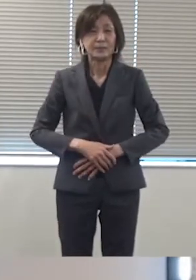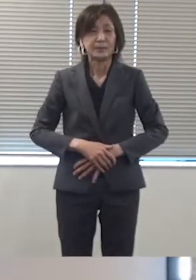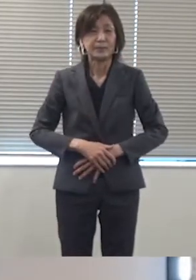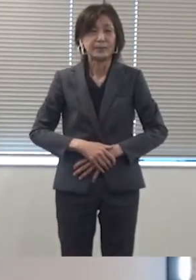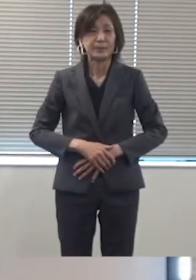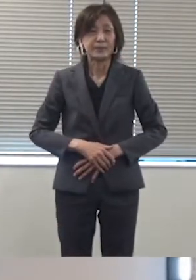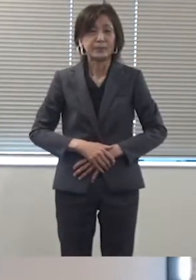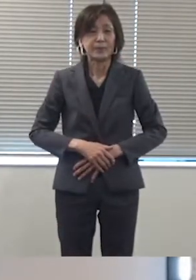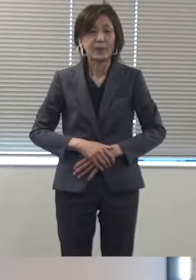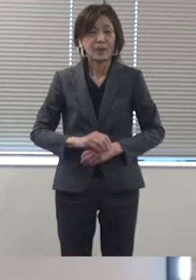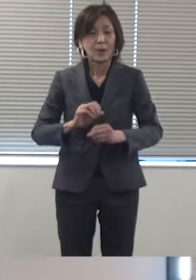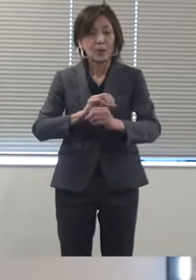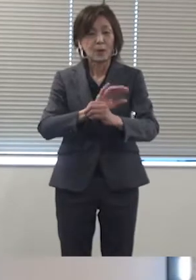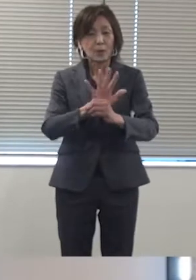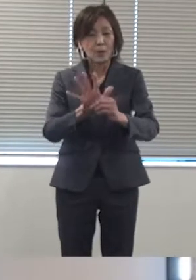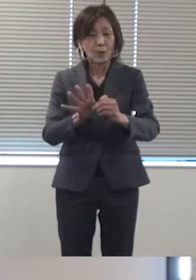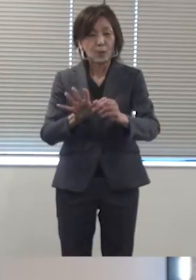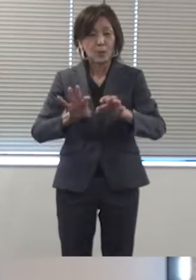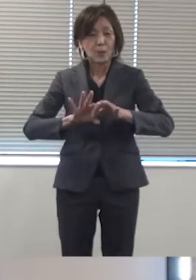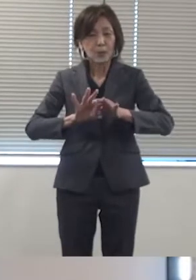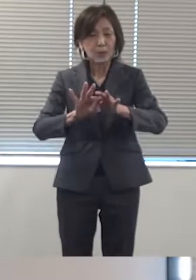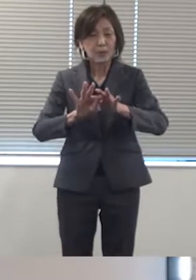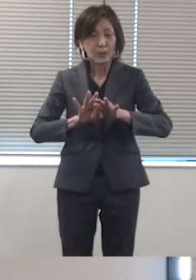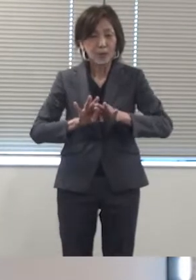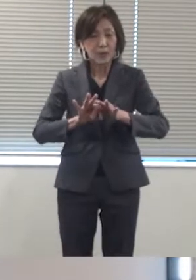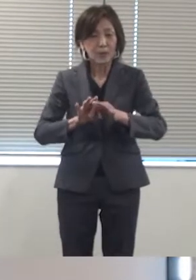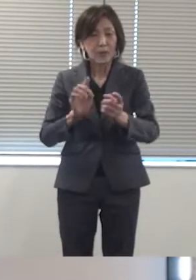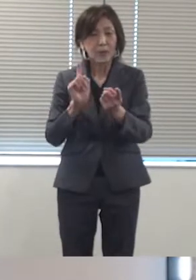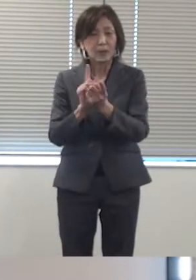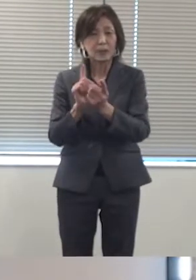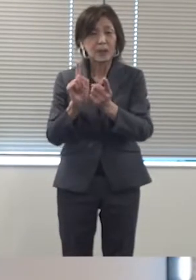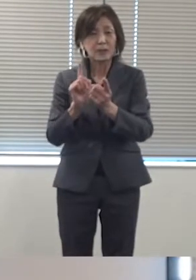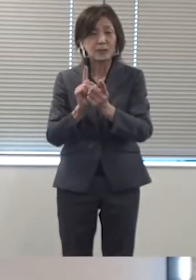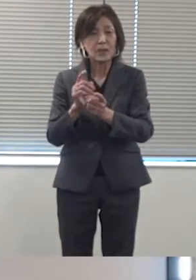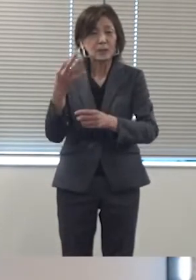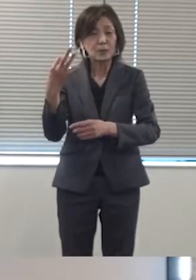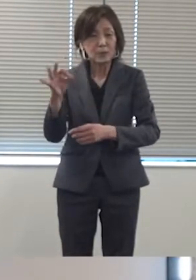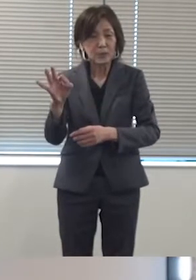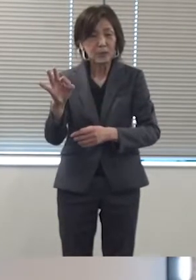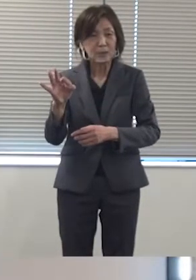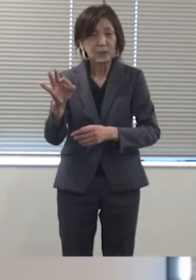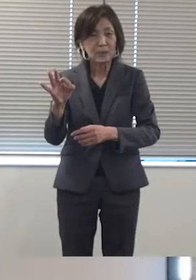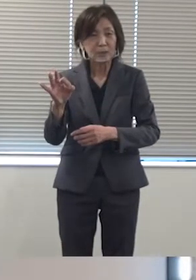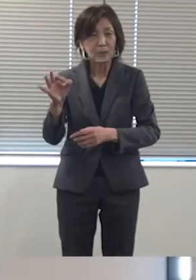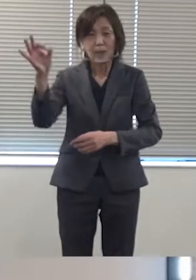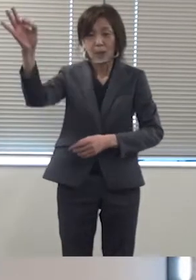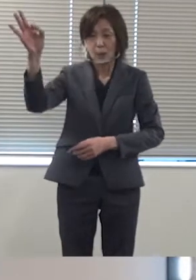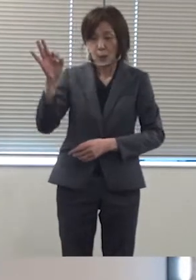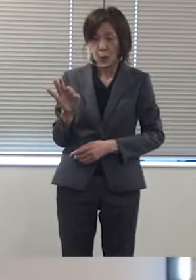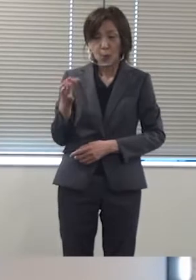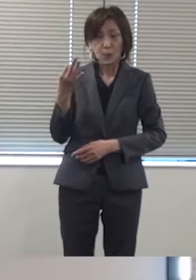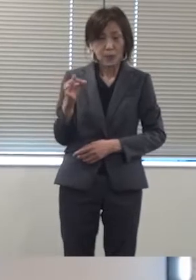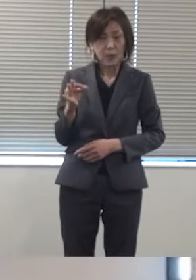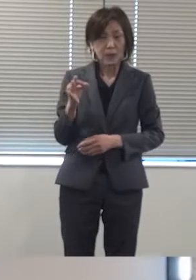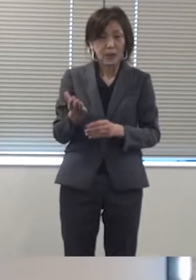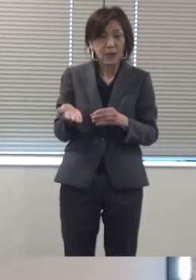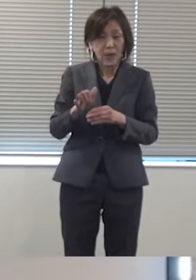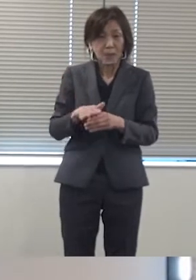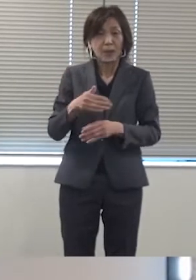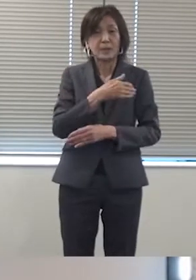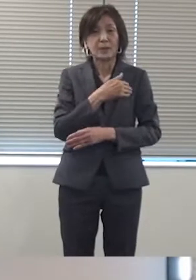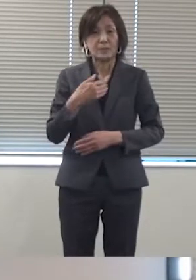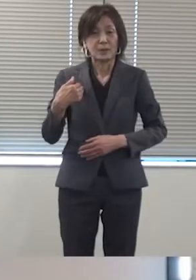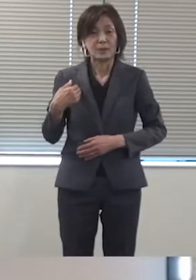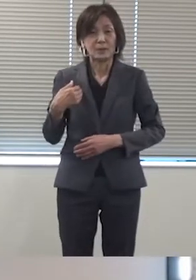の対策費につきましては一定交付金でカバーできますけれども、まあ、一番ちょっと恐れてましたのはコロナの影響による